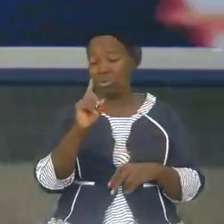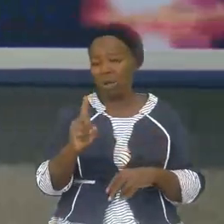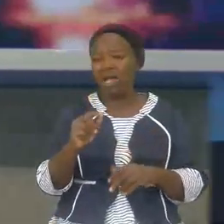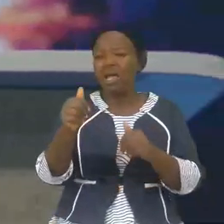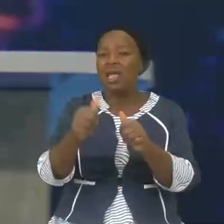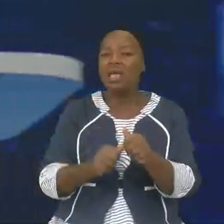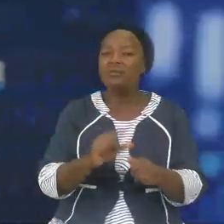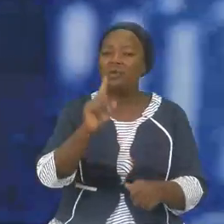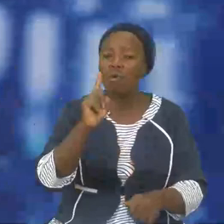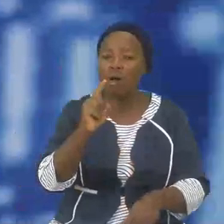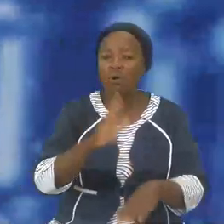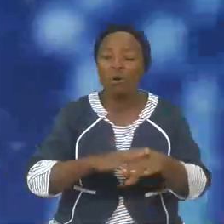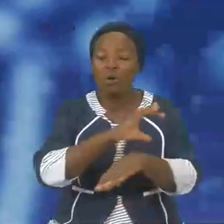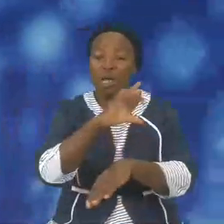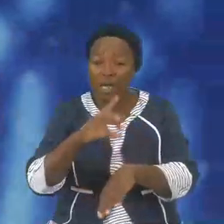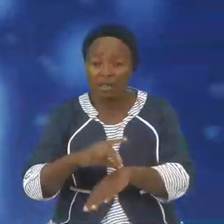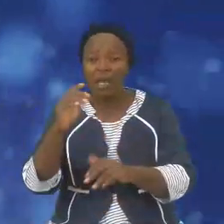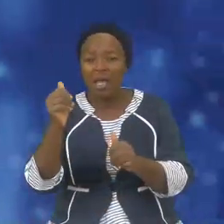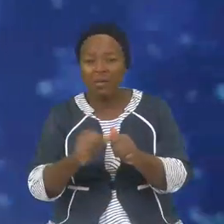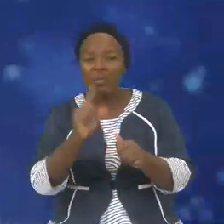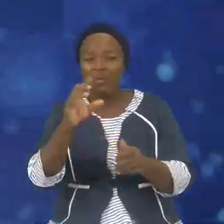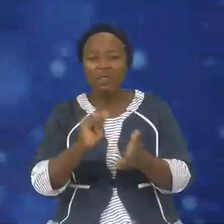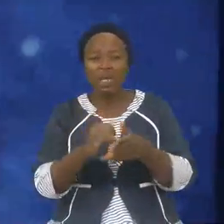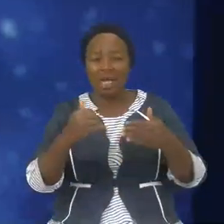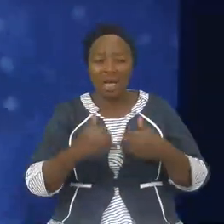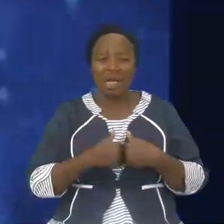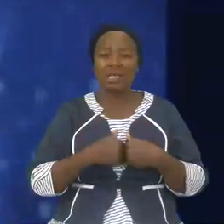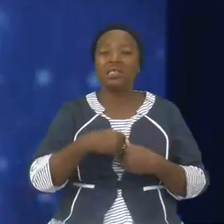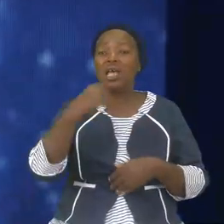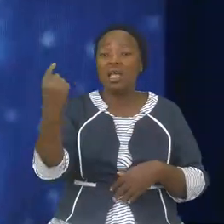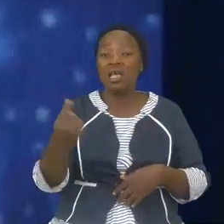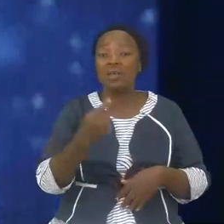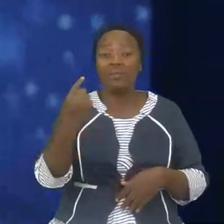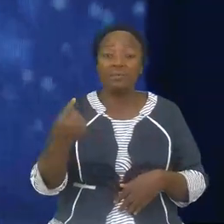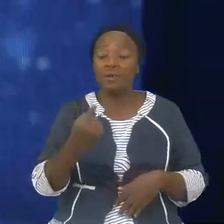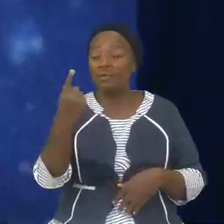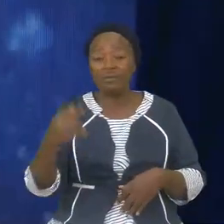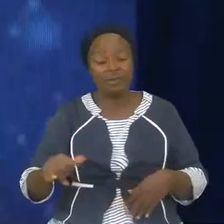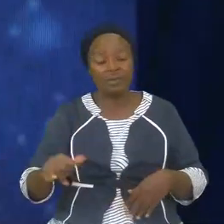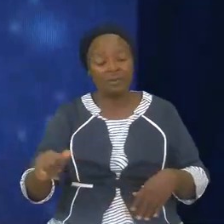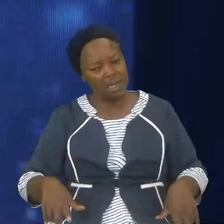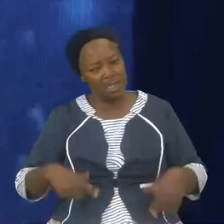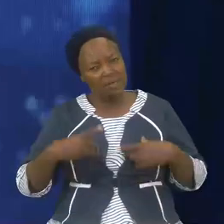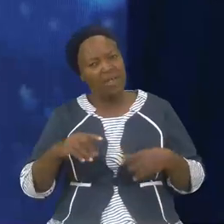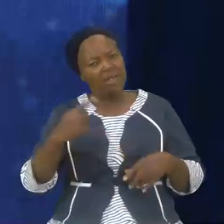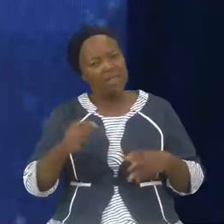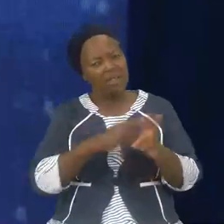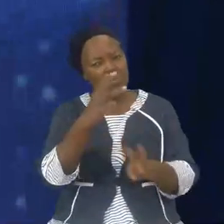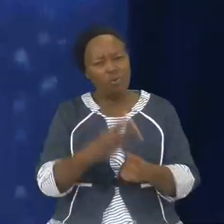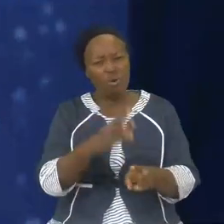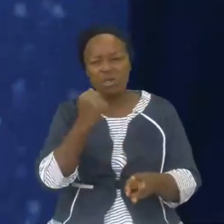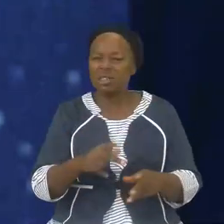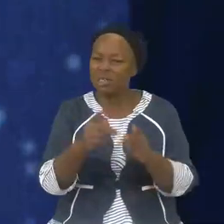personne. Tout le monde sur terre. Tout le monde qui ait pu vivre sur terre. Tout le monde qui a